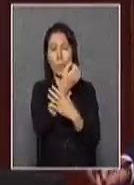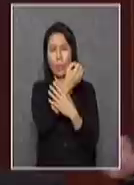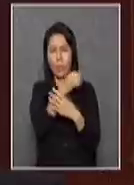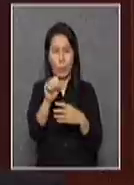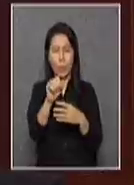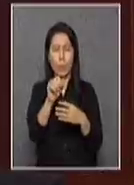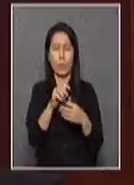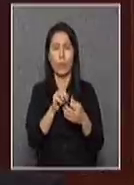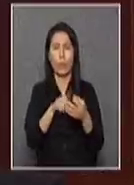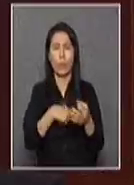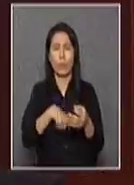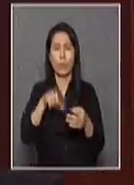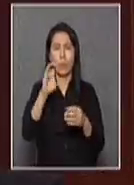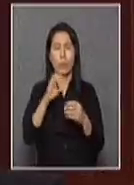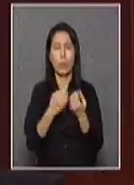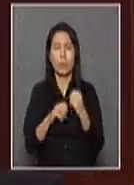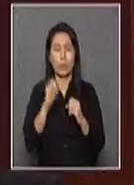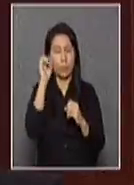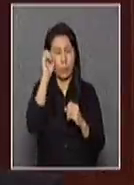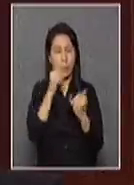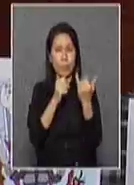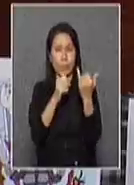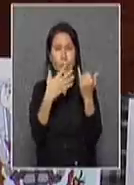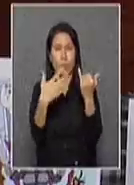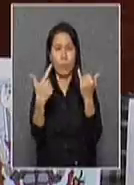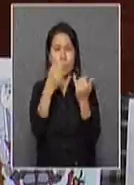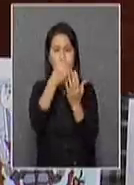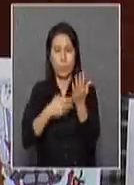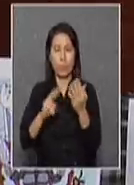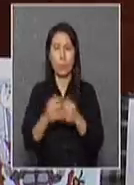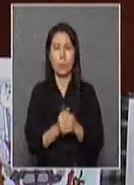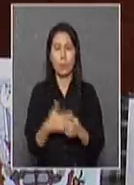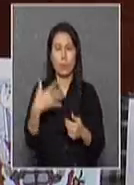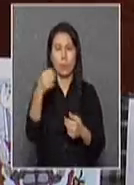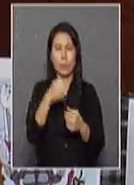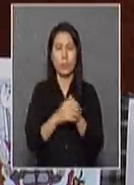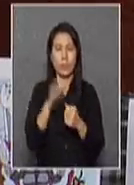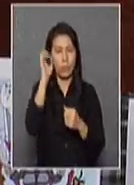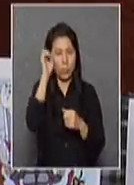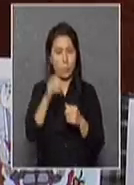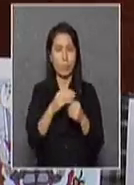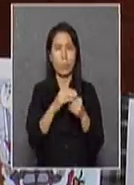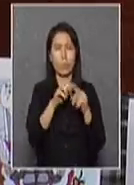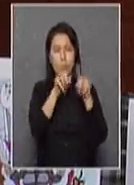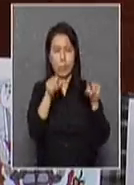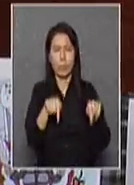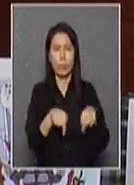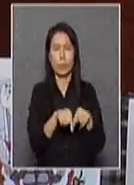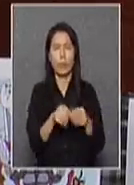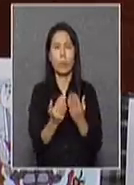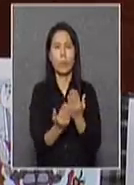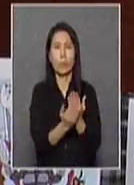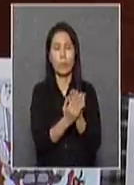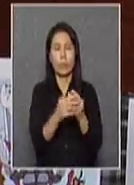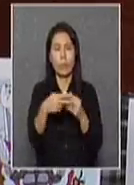否決。陳志全議員，請你動議第658項修正案。 主席，我動議通過會議講稿附